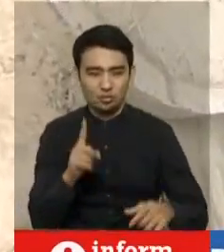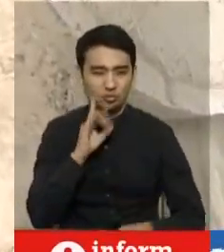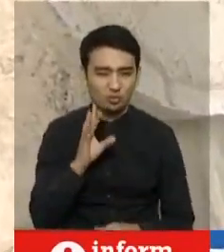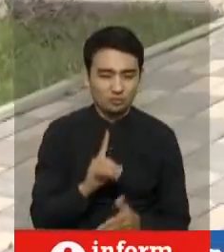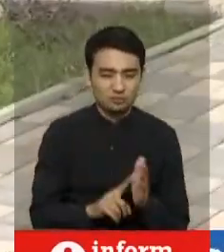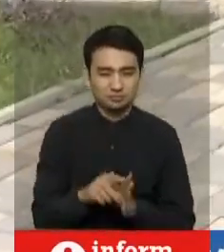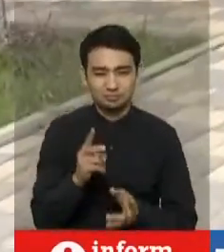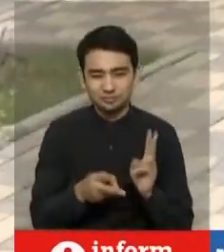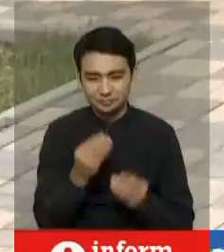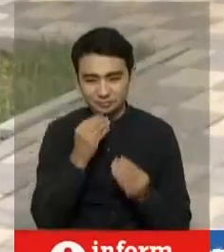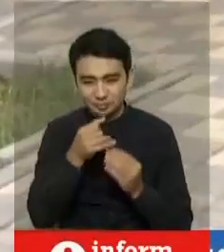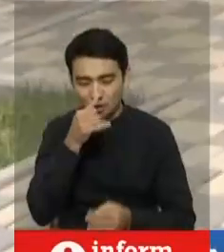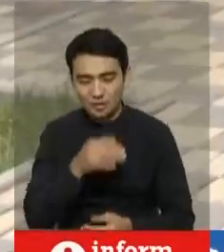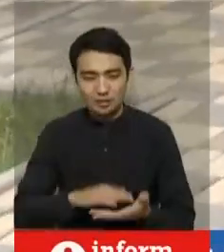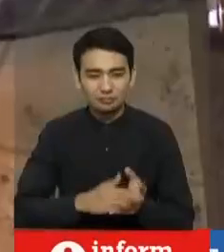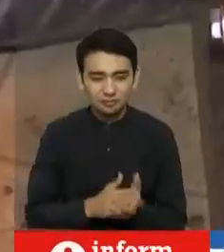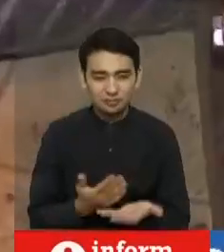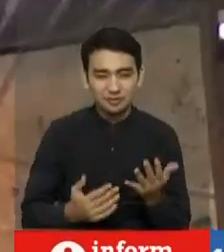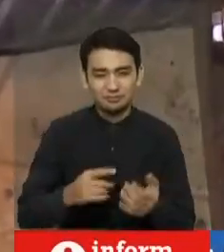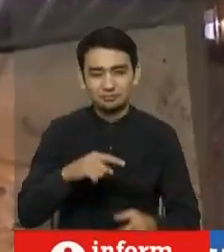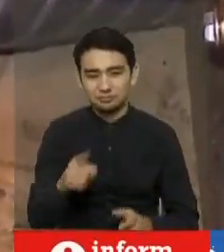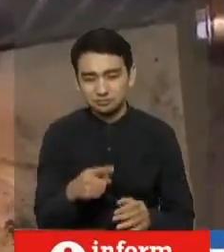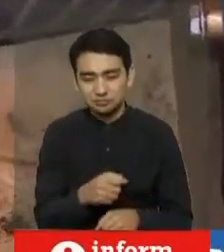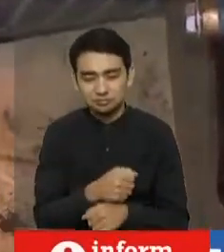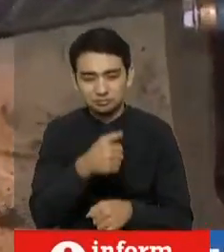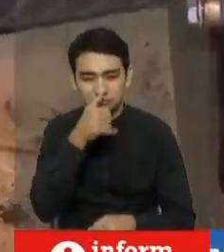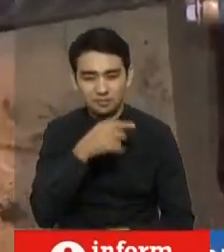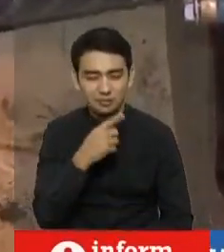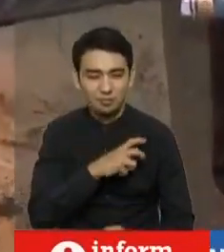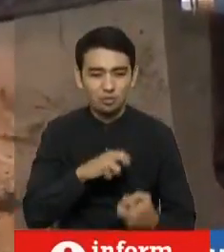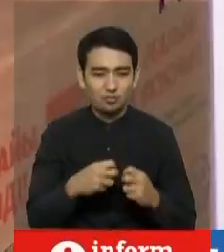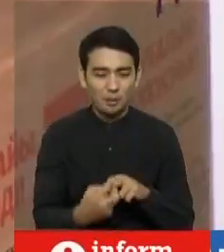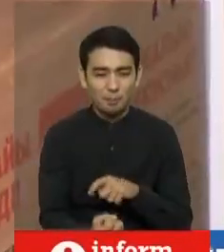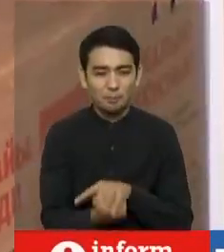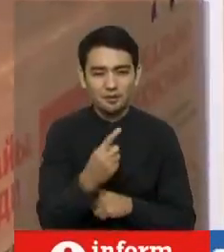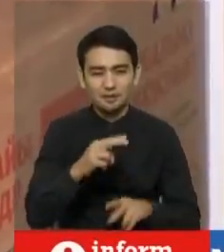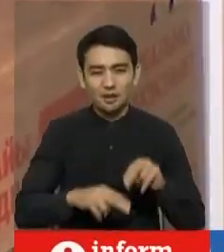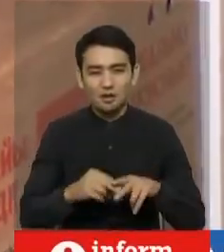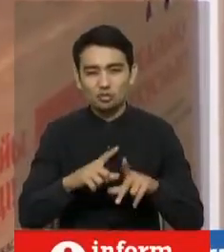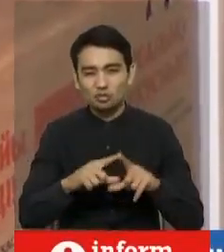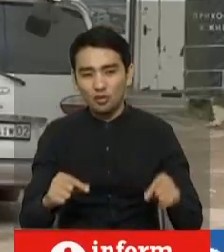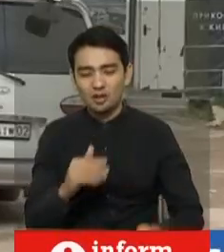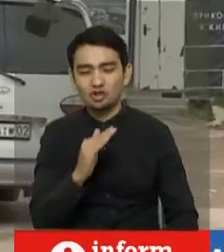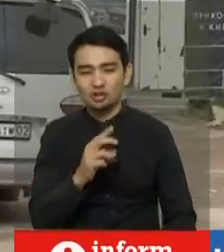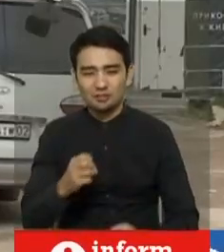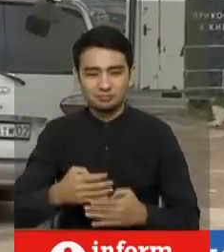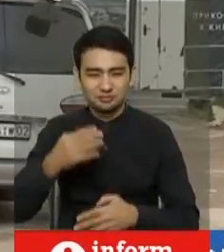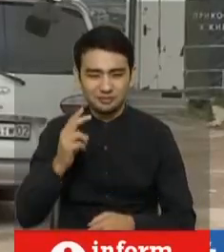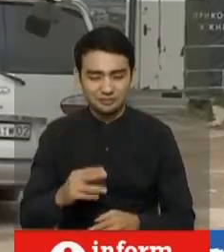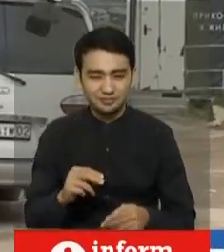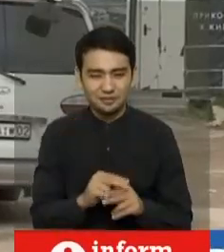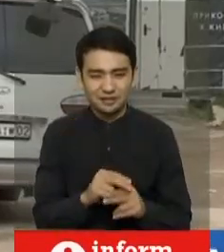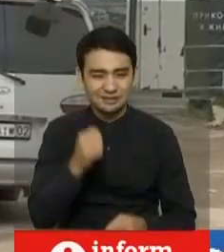с приготовлением еды, мытьем посуды, стиркой. Проблема, по их словам, возникла из-за строительства школы и ЖК. Старую трубу